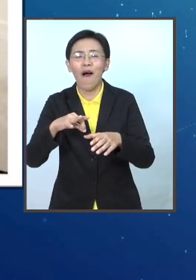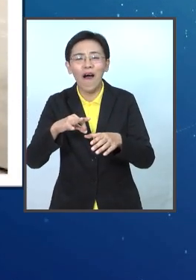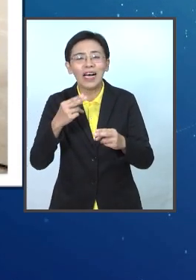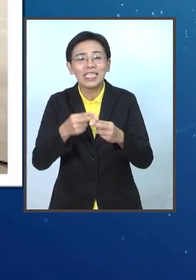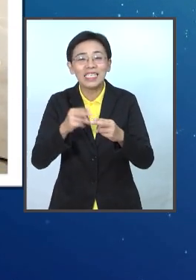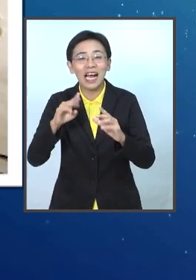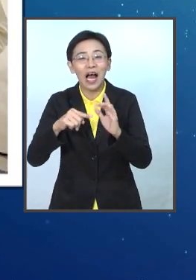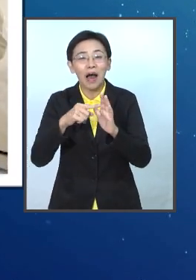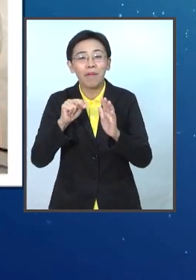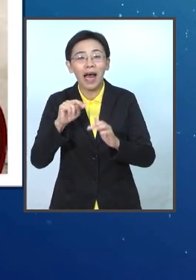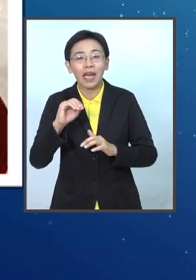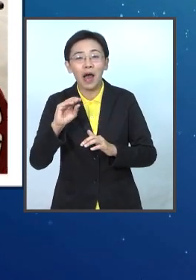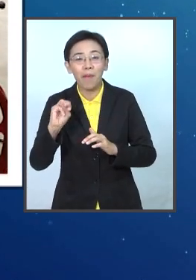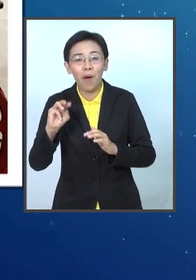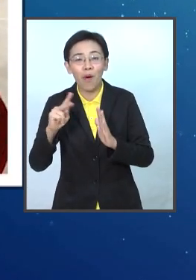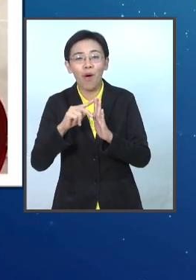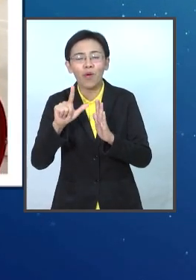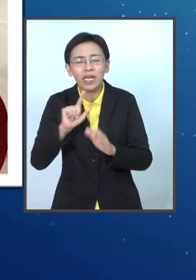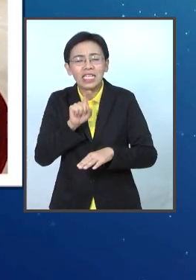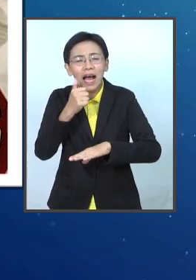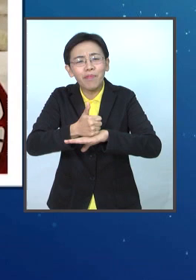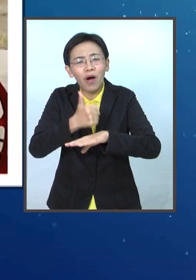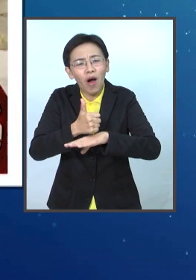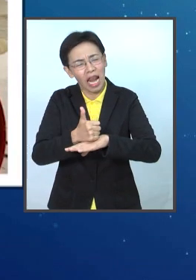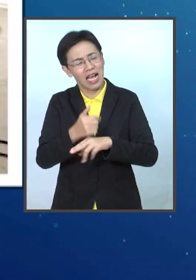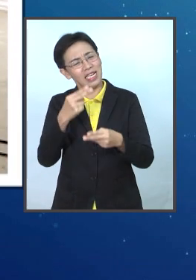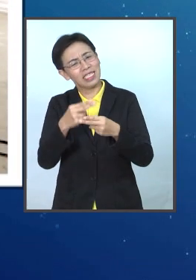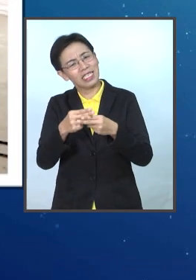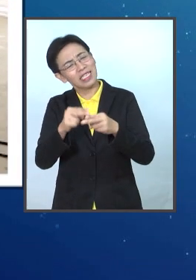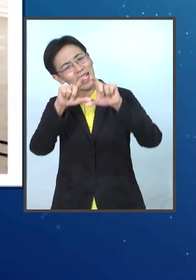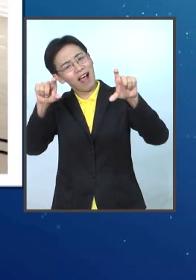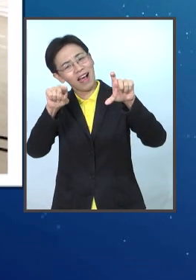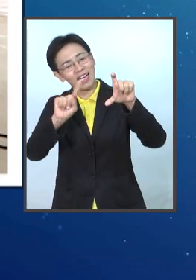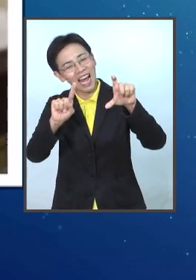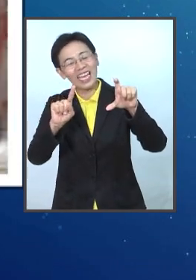ำไมถึงชื่อไ ม ่ขาเนี่ยสงสัย ต้องถามผอแล้วล่ะทำไมใช้ชื่อบ้านไม่ขา